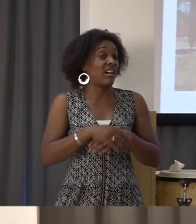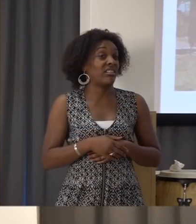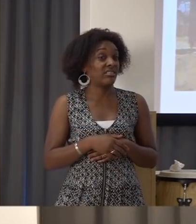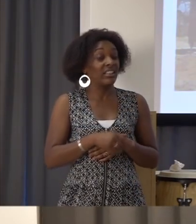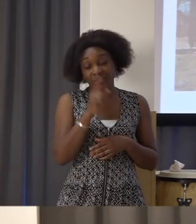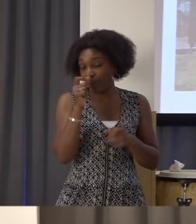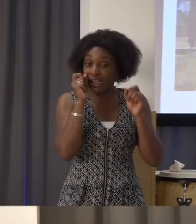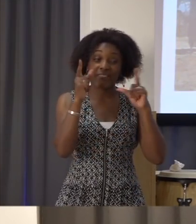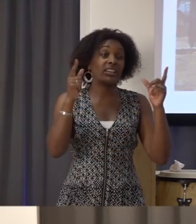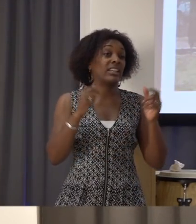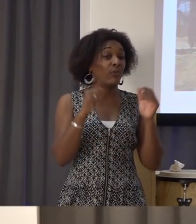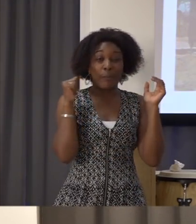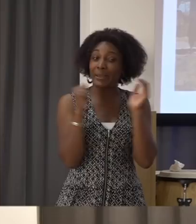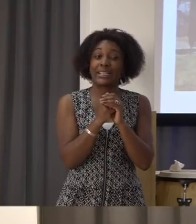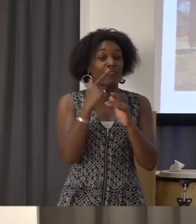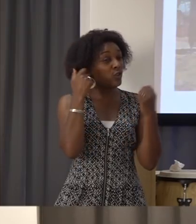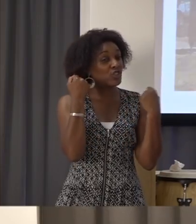Réveillez-vous, peuple de Dieu.